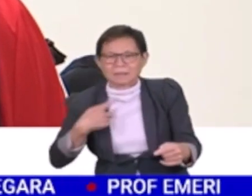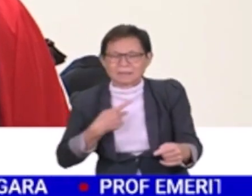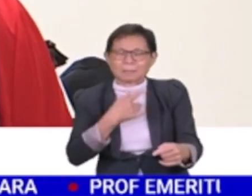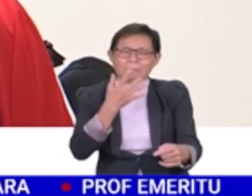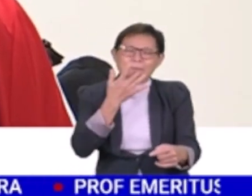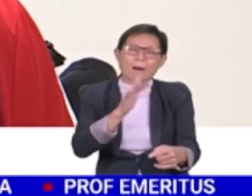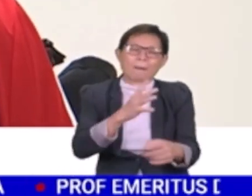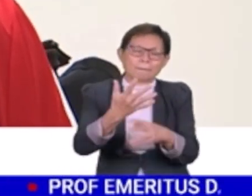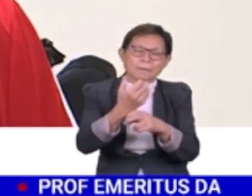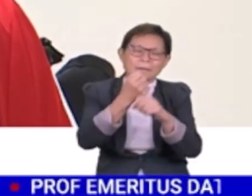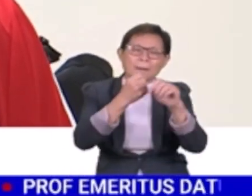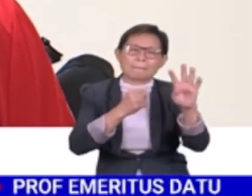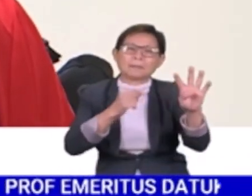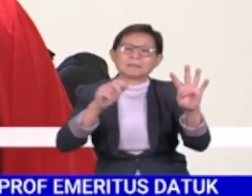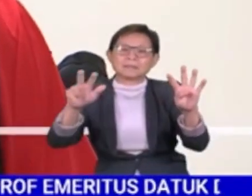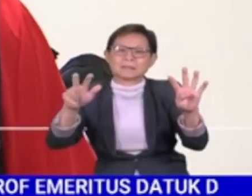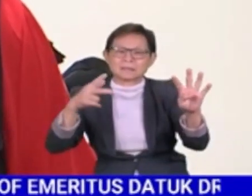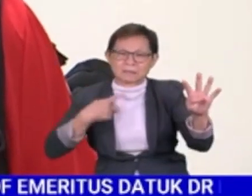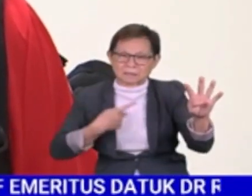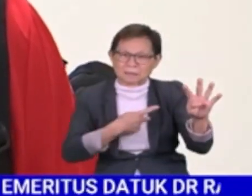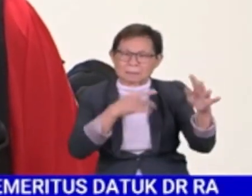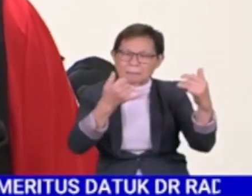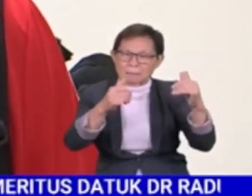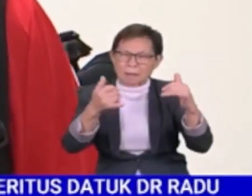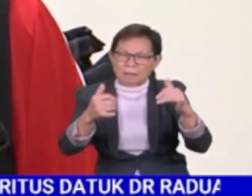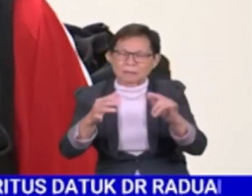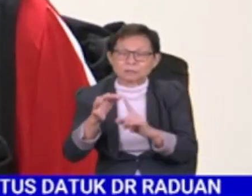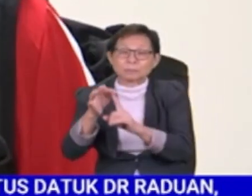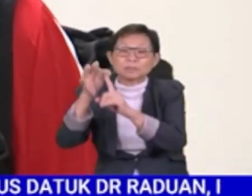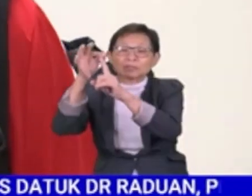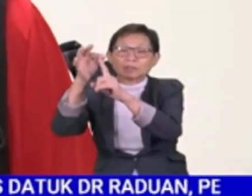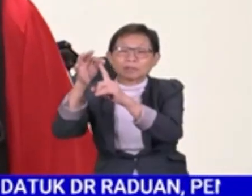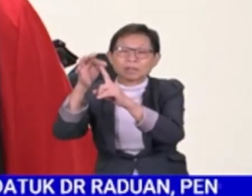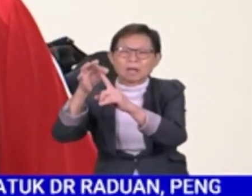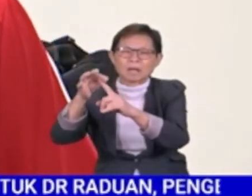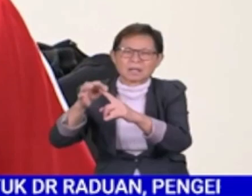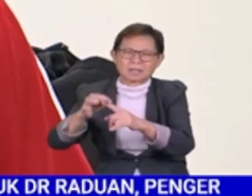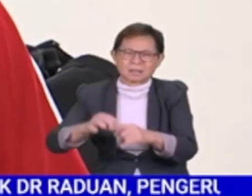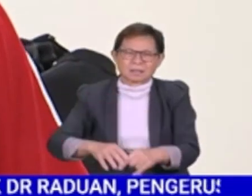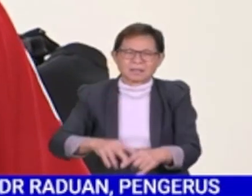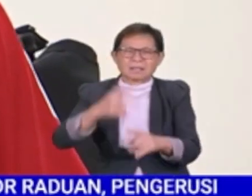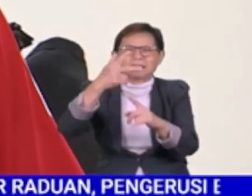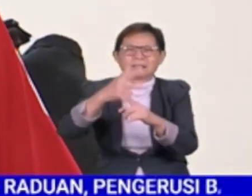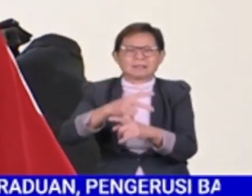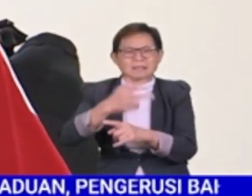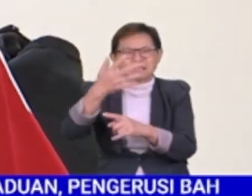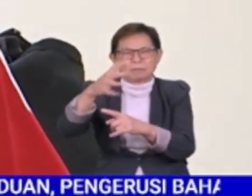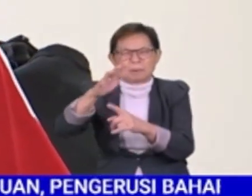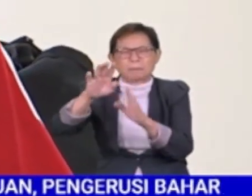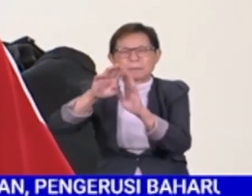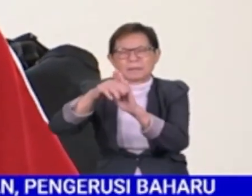kita menang 4-3 walaupun kita bermain especially quarter yang terakhir itu kurang baik. Saya rasa.